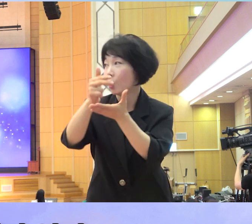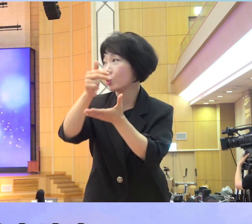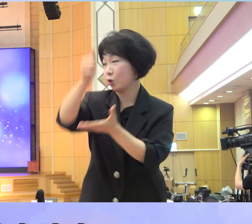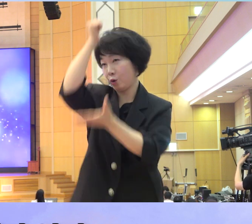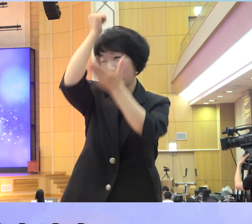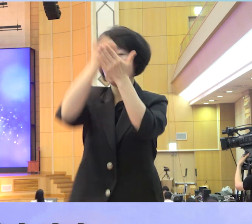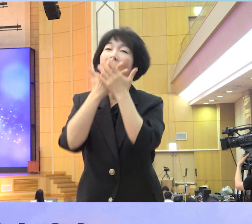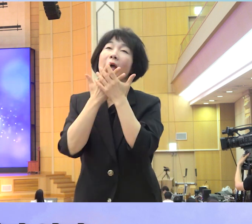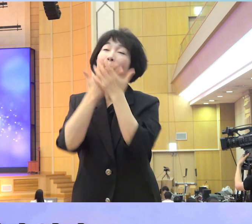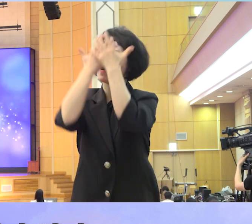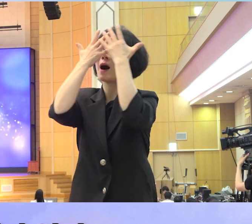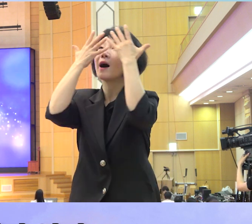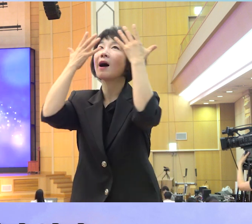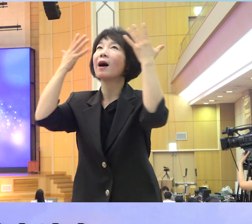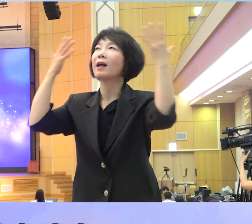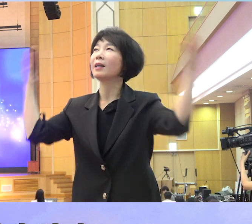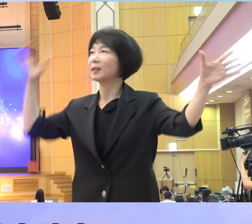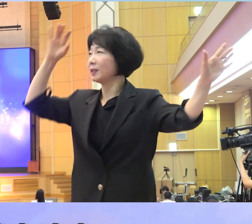밤에도